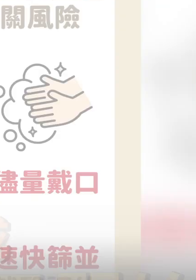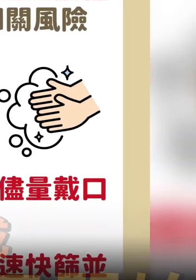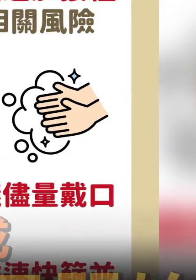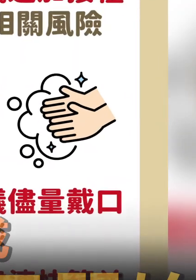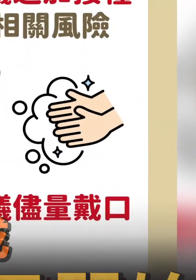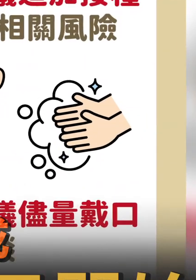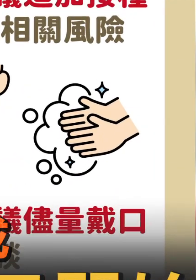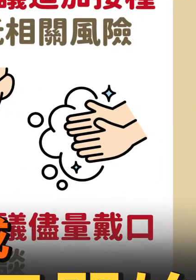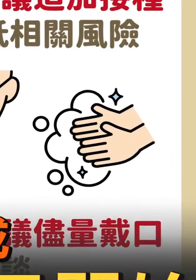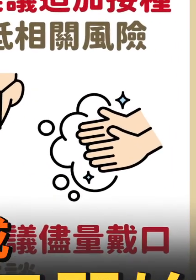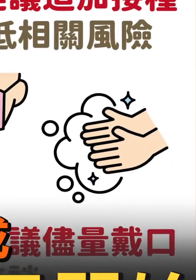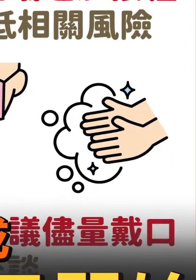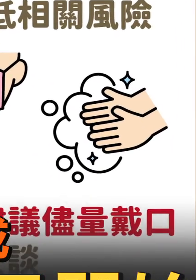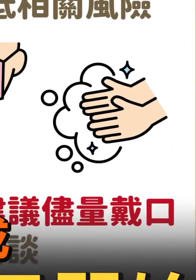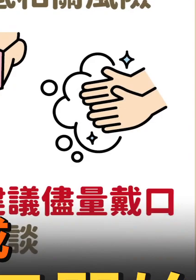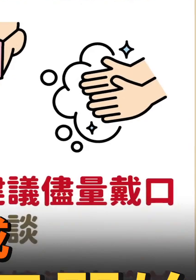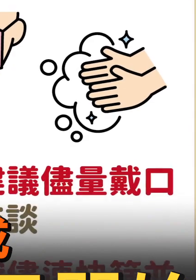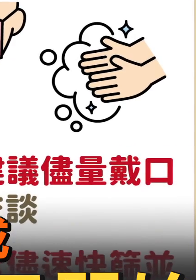开始。